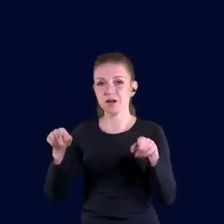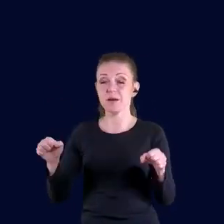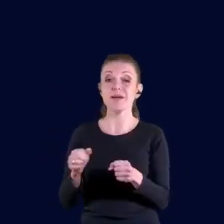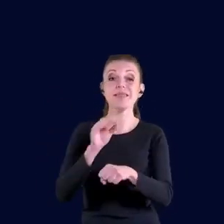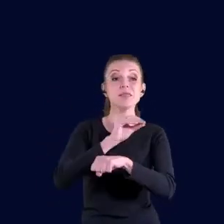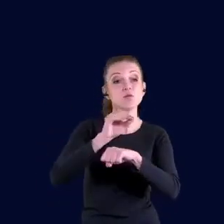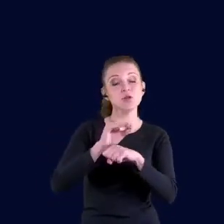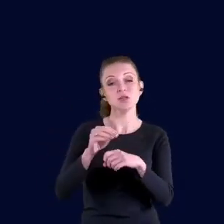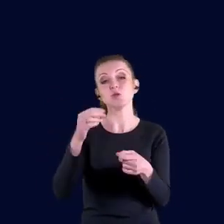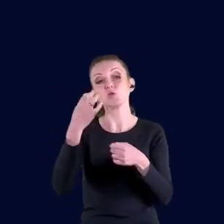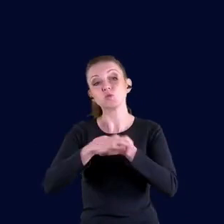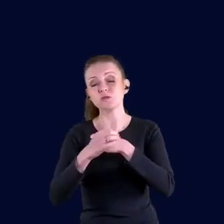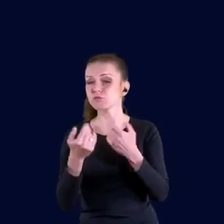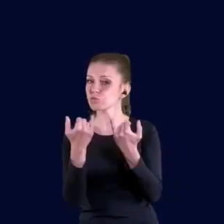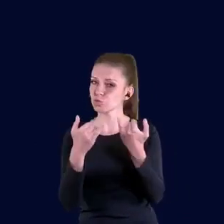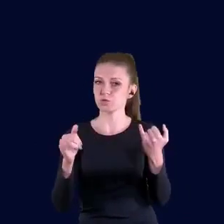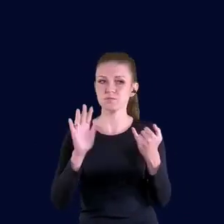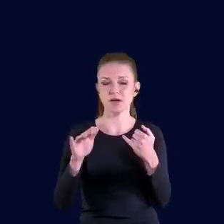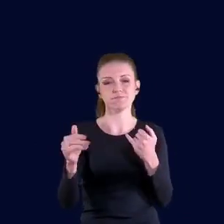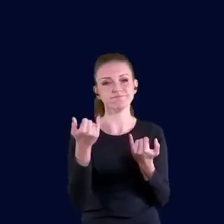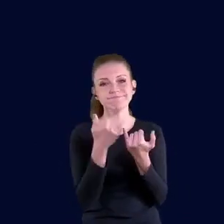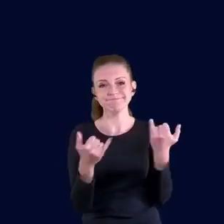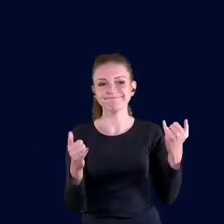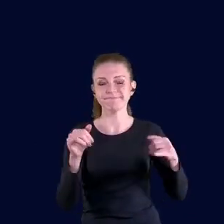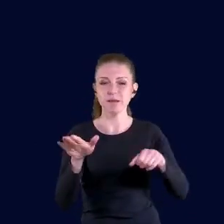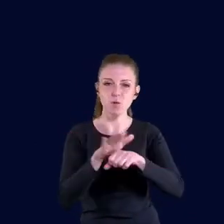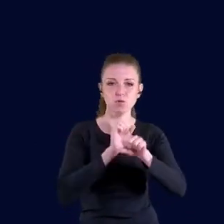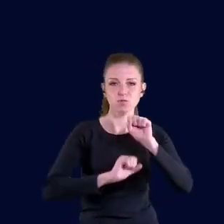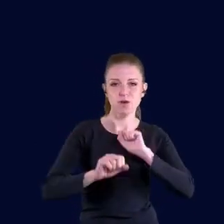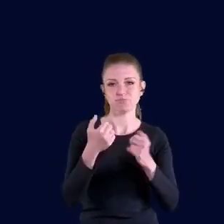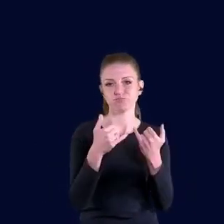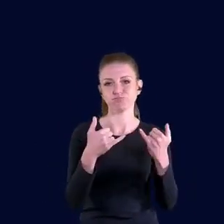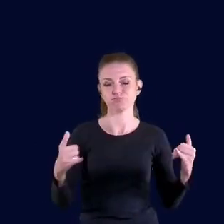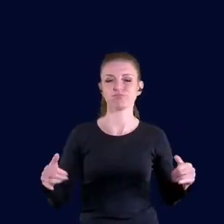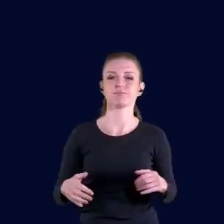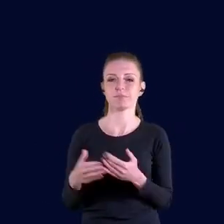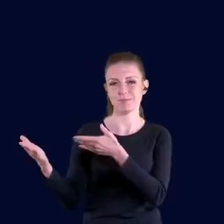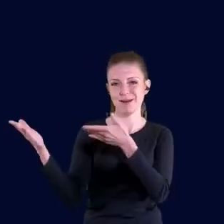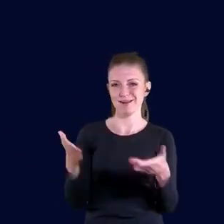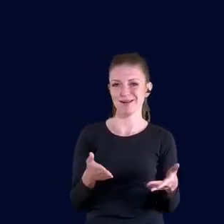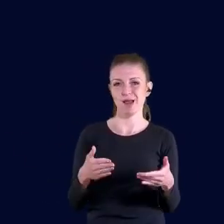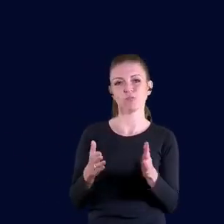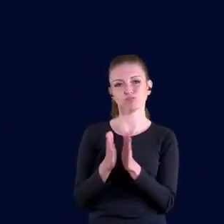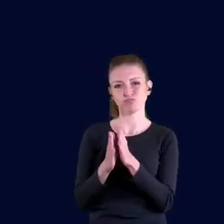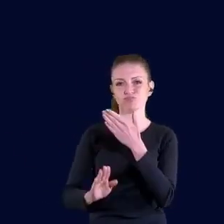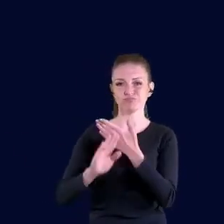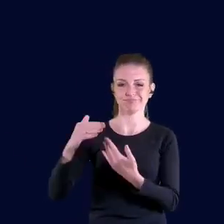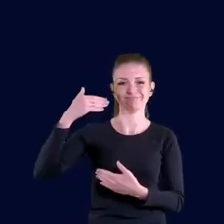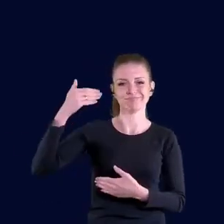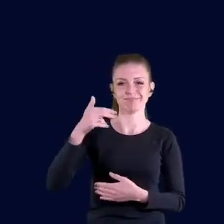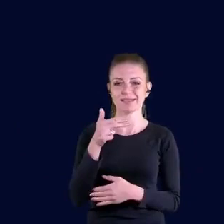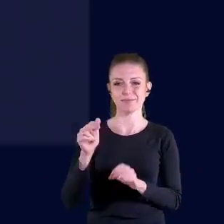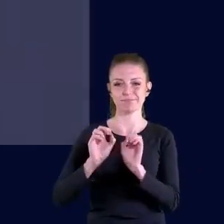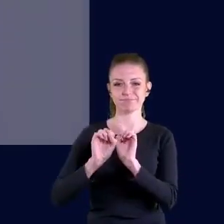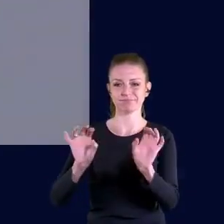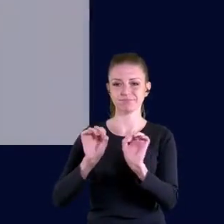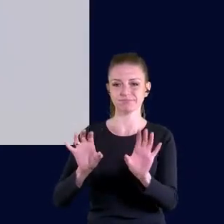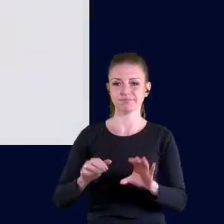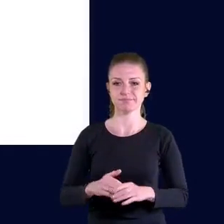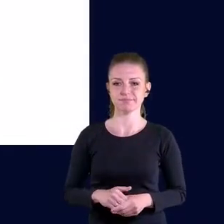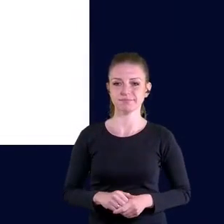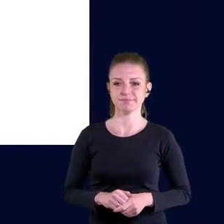studentów z różnymi rodzajami niepełnosprawności zapraszam panie do przedstawienia tematu